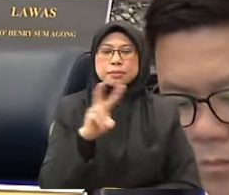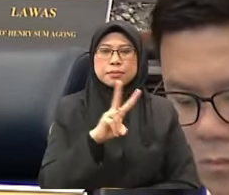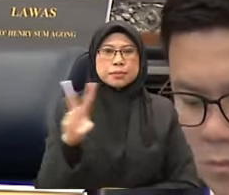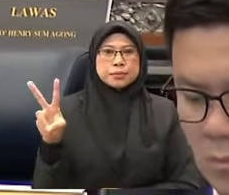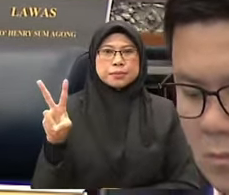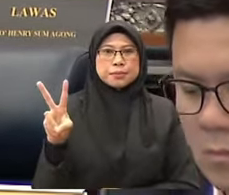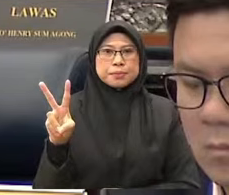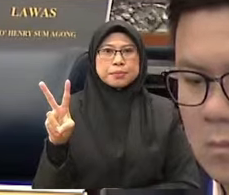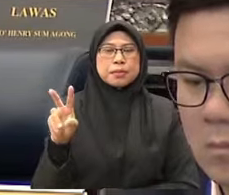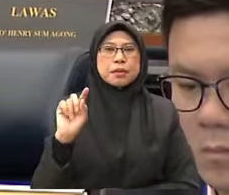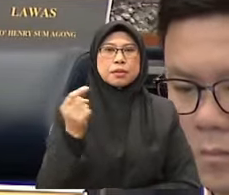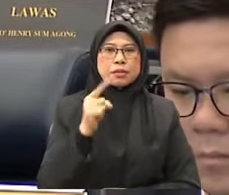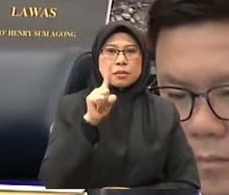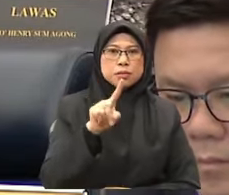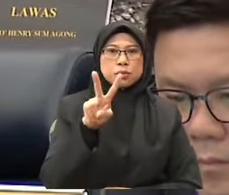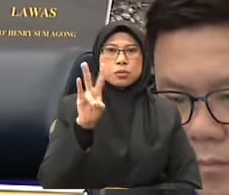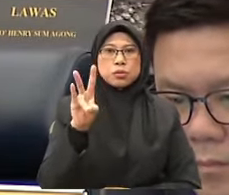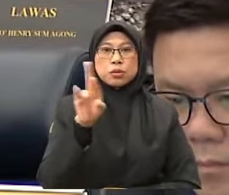2022 hanya